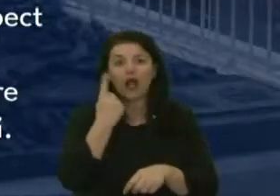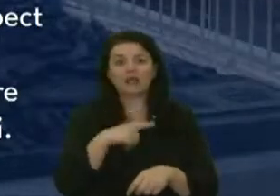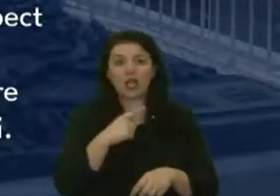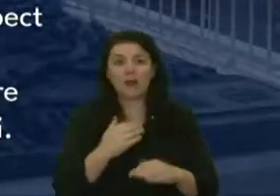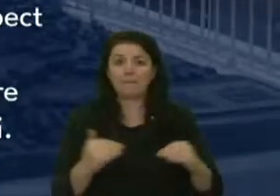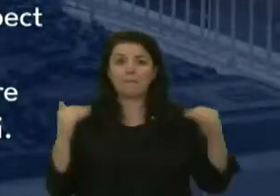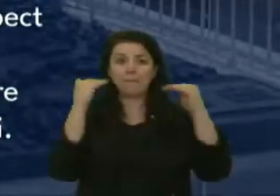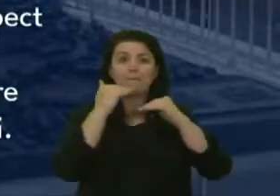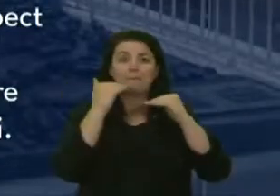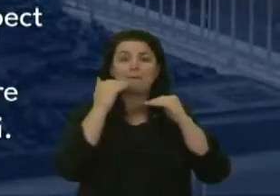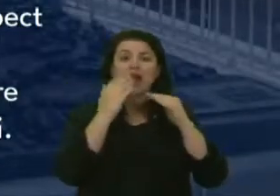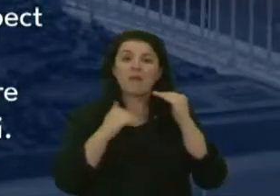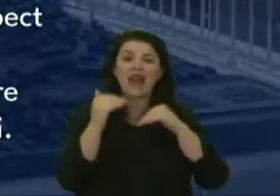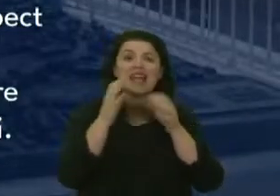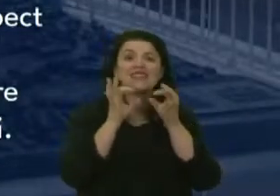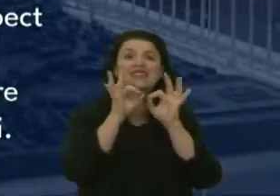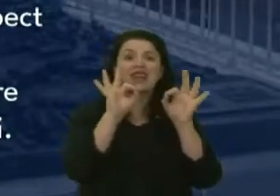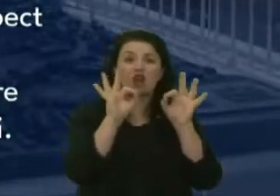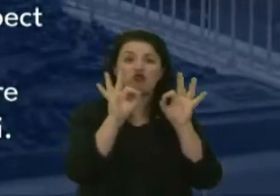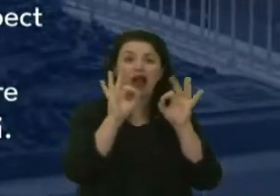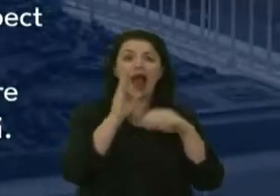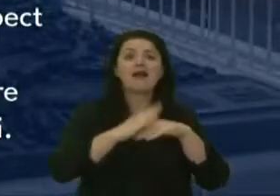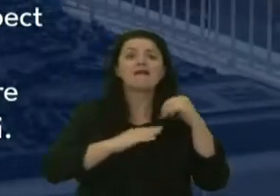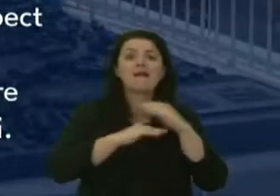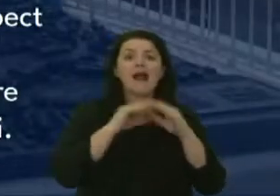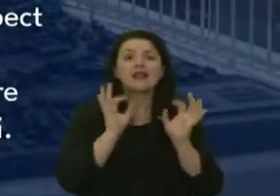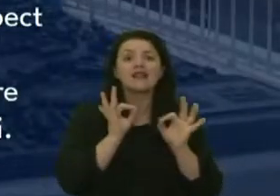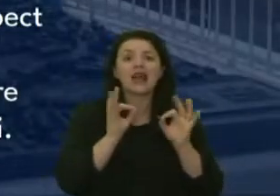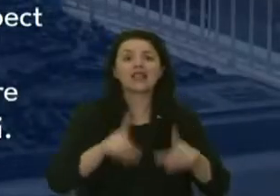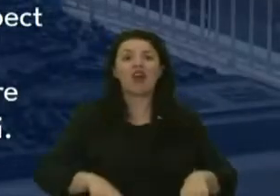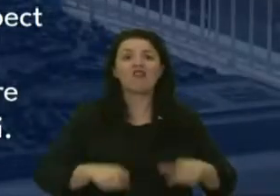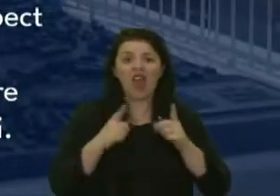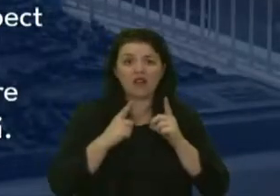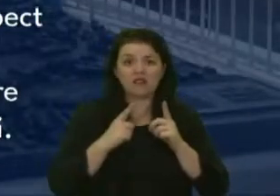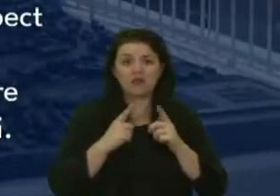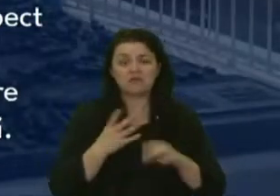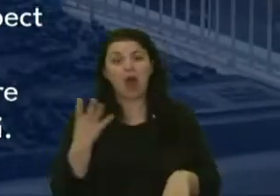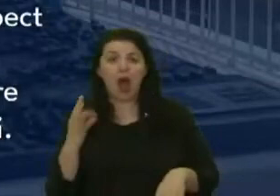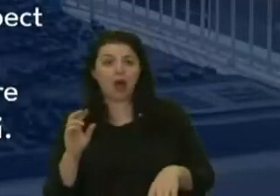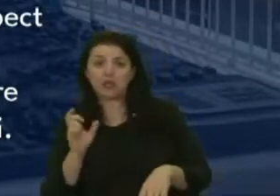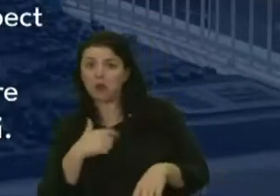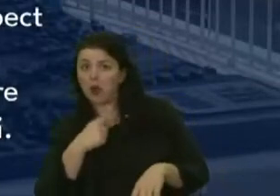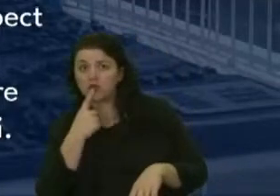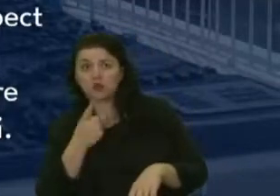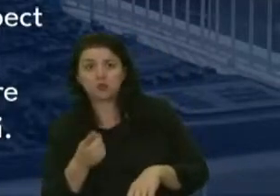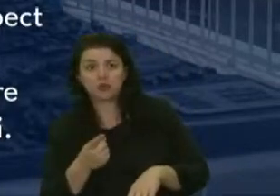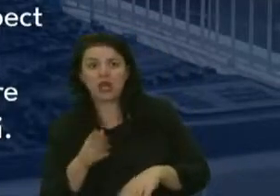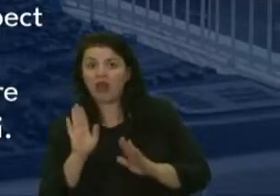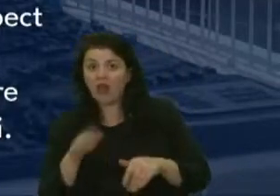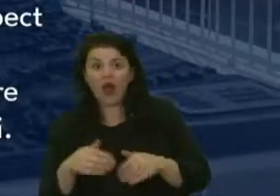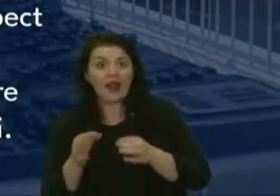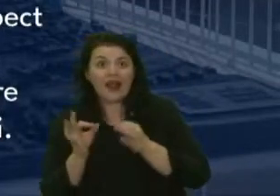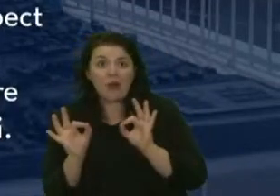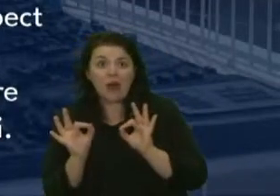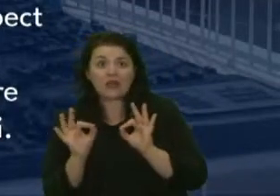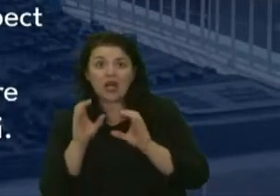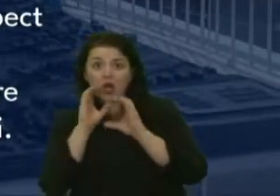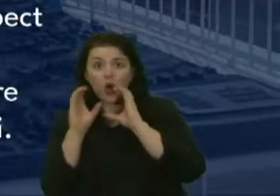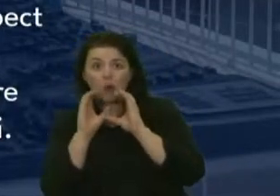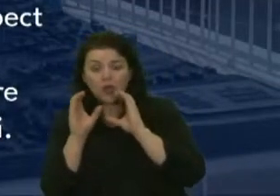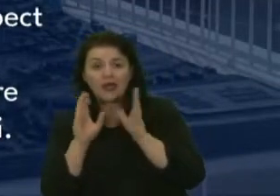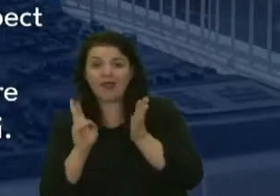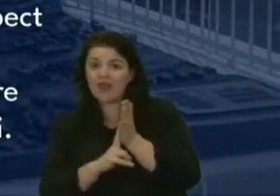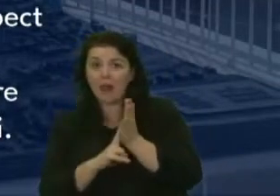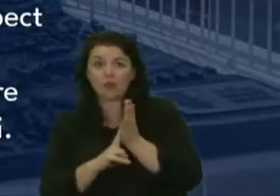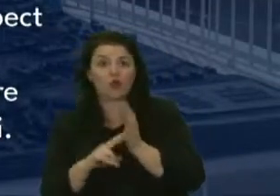primele 10 din Uniunea Europeană în materie de calitatea vieții bun unii repet pot să spună din Cluj că nu este așa e libertate de exprimare respectăm dreptul